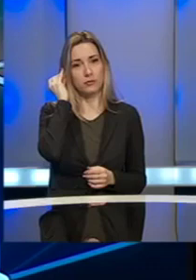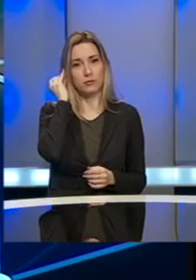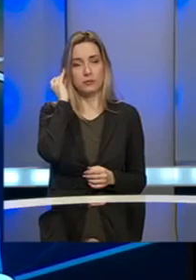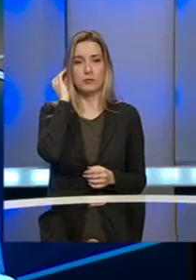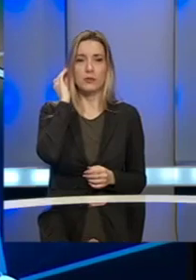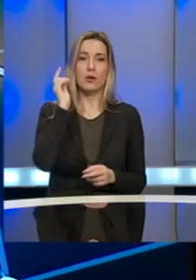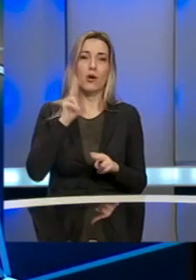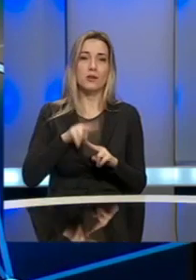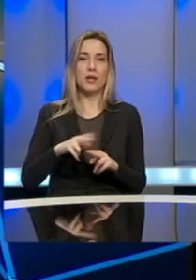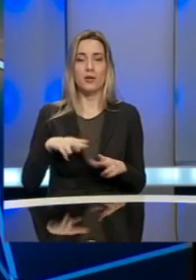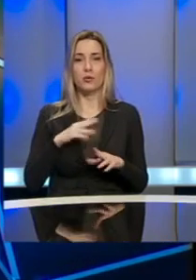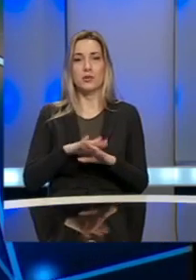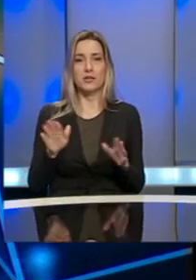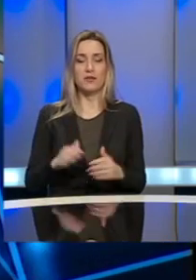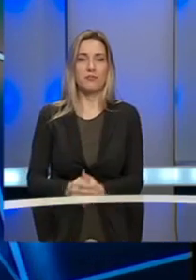Ostanite uz Jutro za sve.